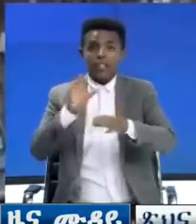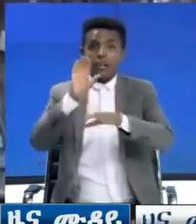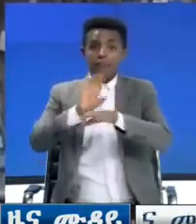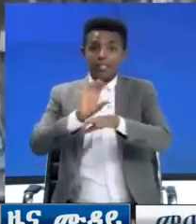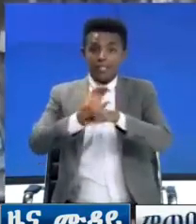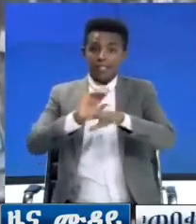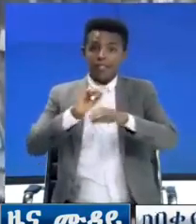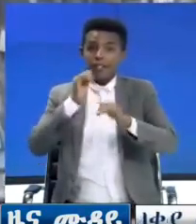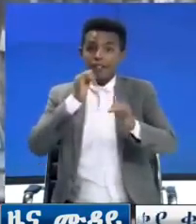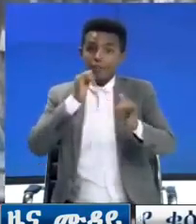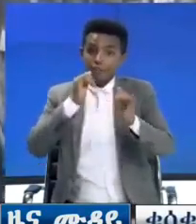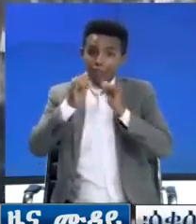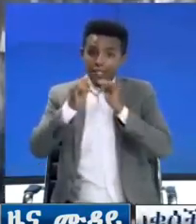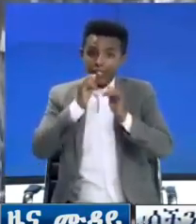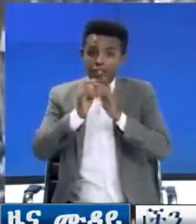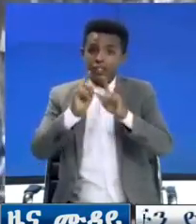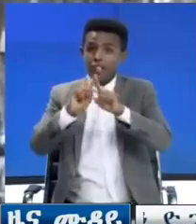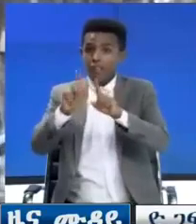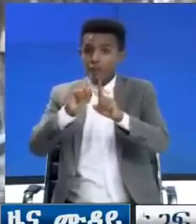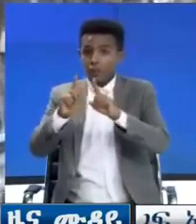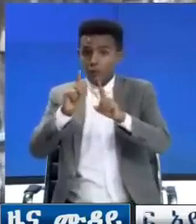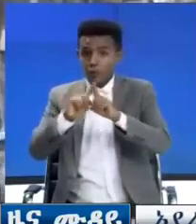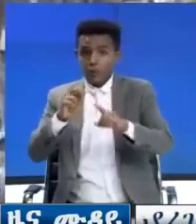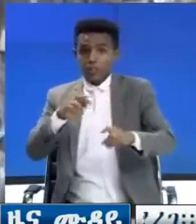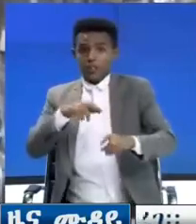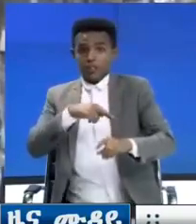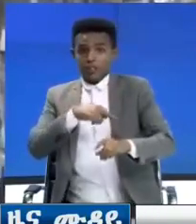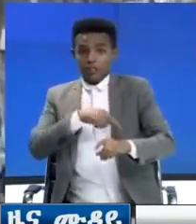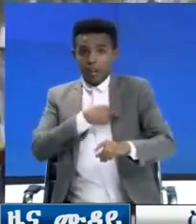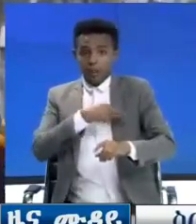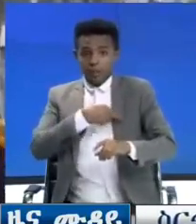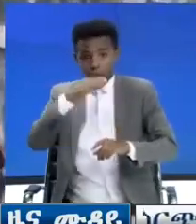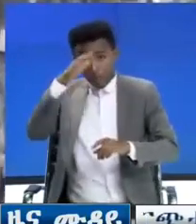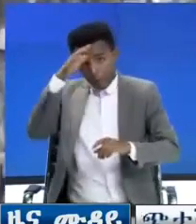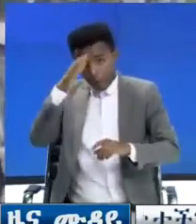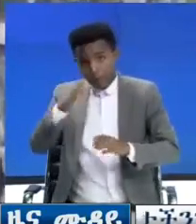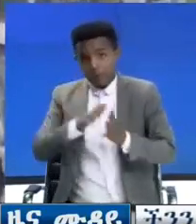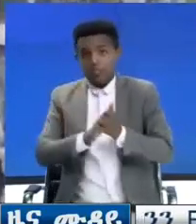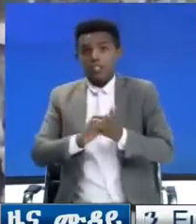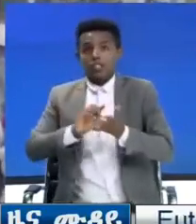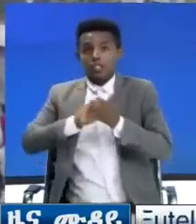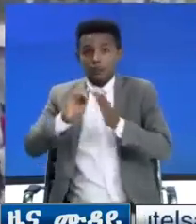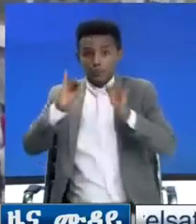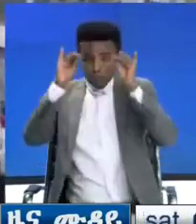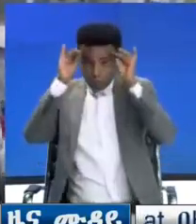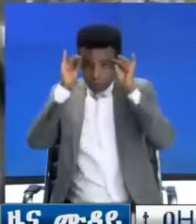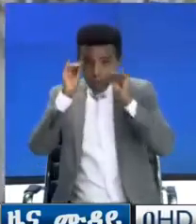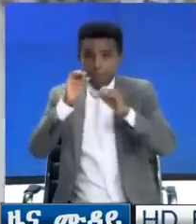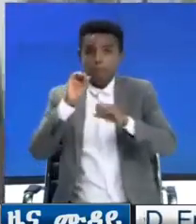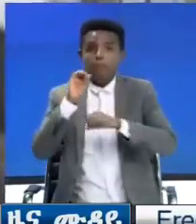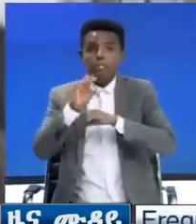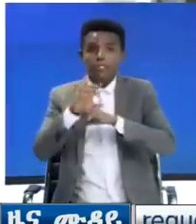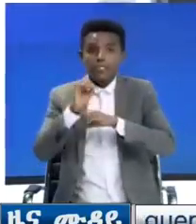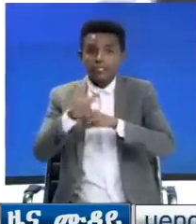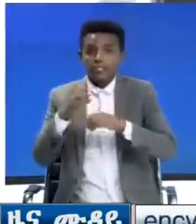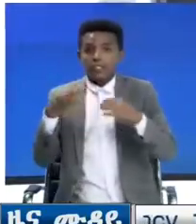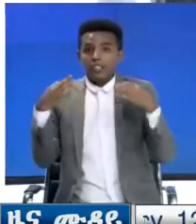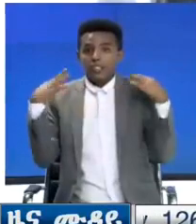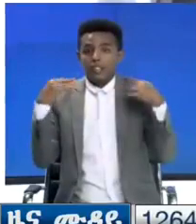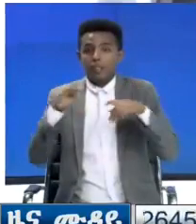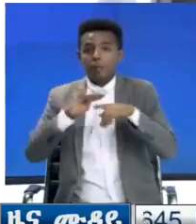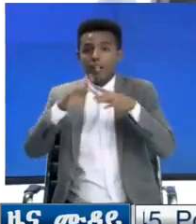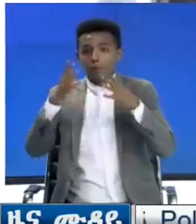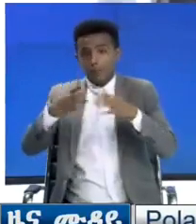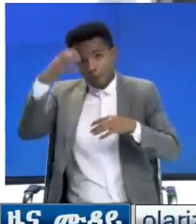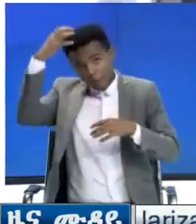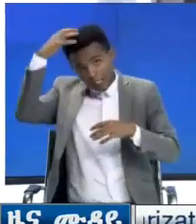ክርስቲያናት መልእክት፣ የልዩ ልዩ የሃይማኖት አባቶች መልእክት፣ የቅዱስ ሲኖዶስ መልእክት፣ የጤና ባለሙያዎች መልእክት፣